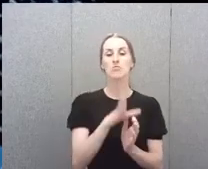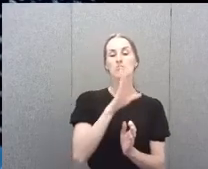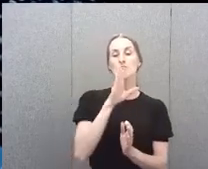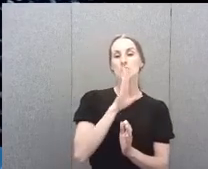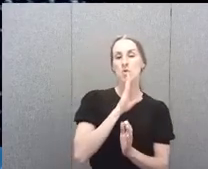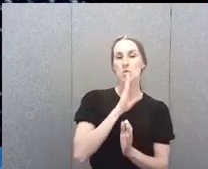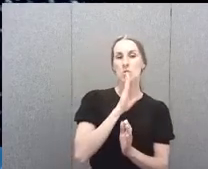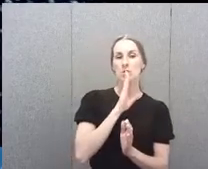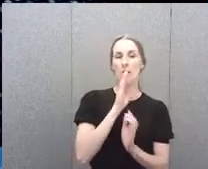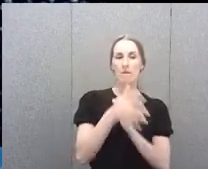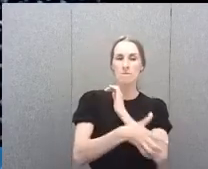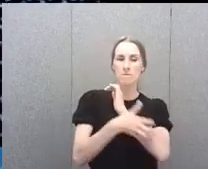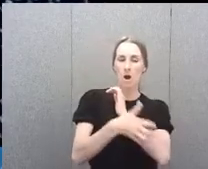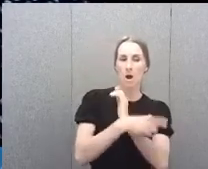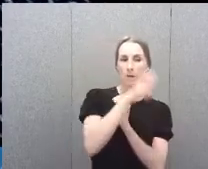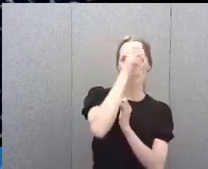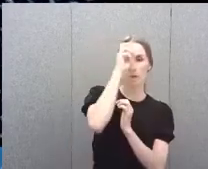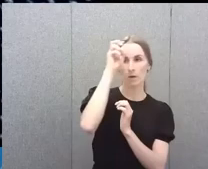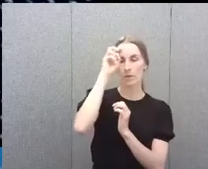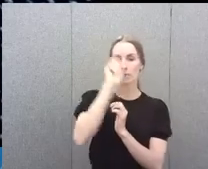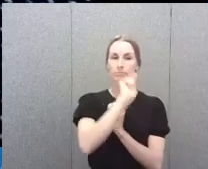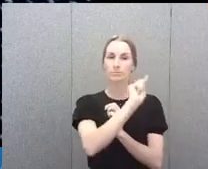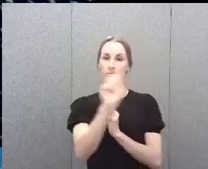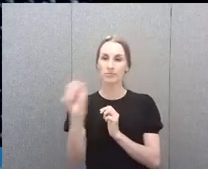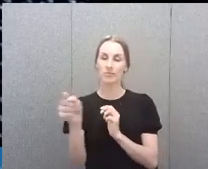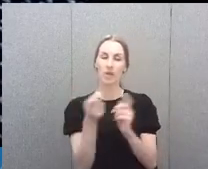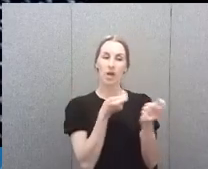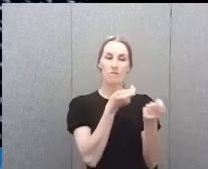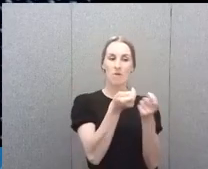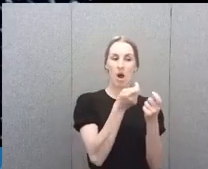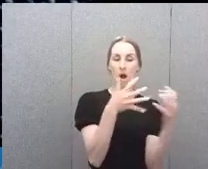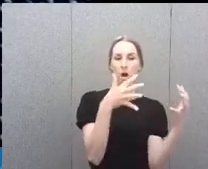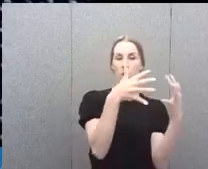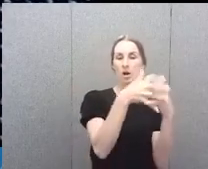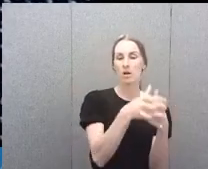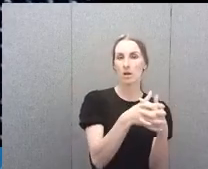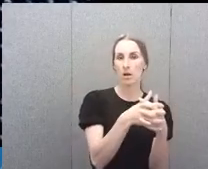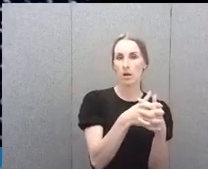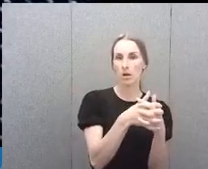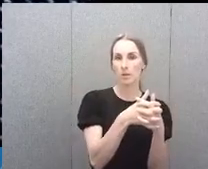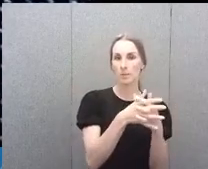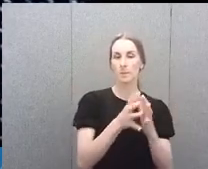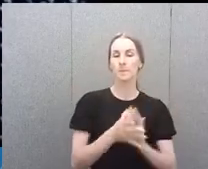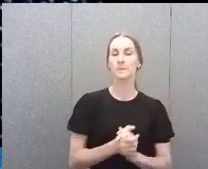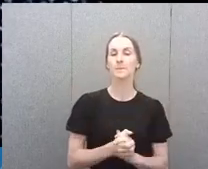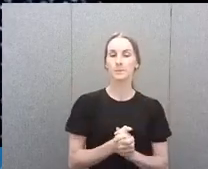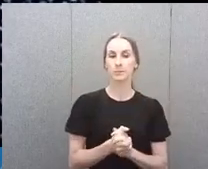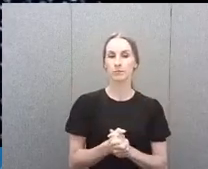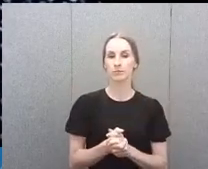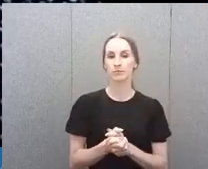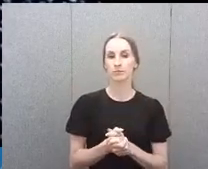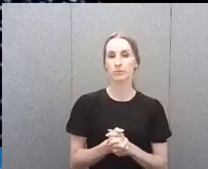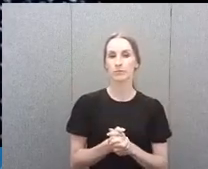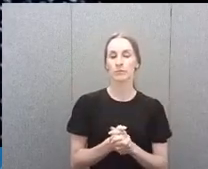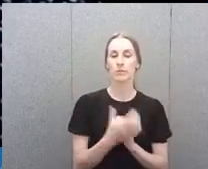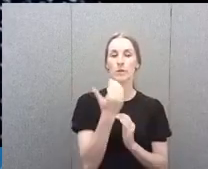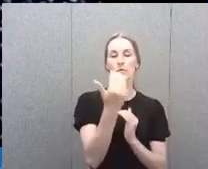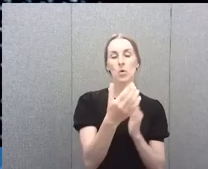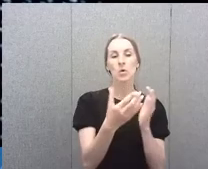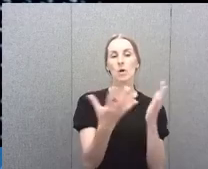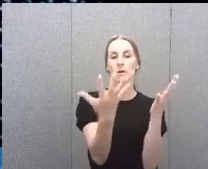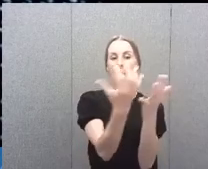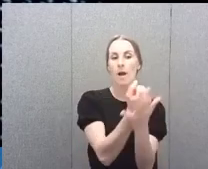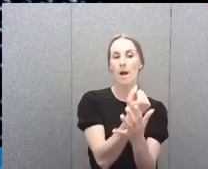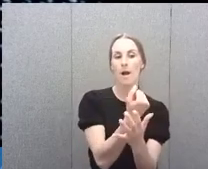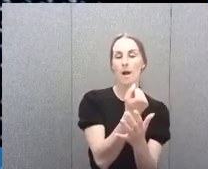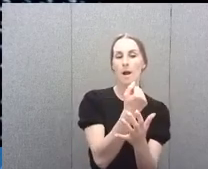смелые бойцы и противостоят коррупции для того, чтобы обеспечили лучшую жизнь для